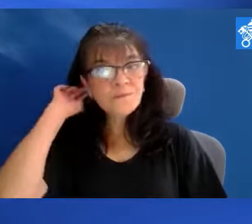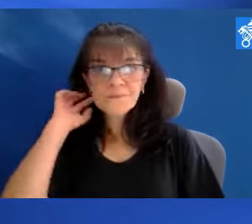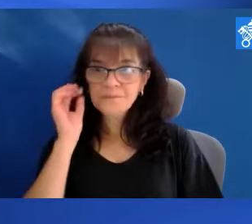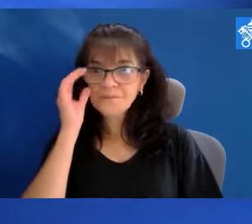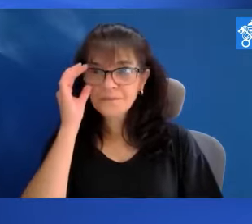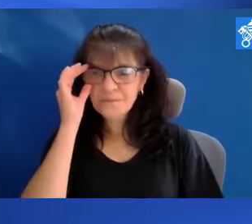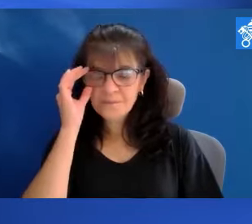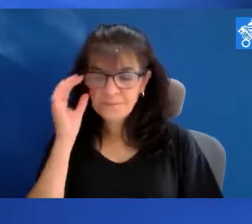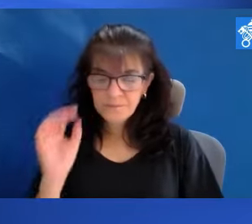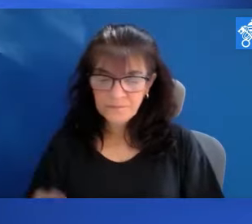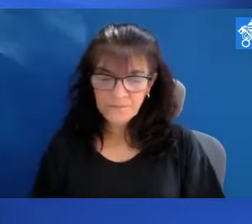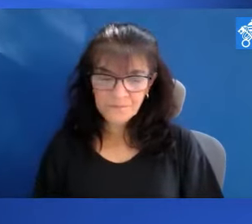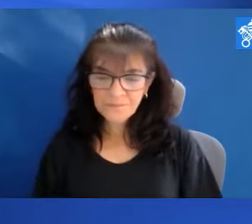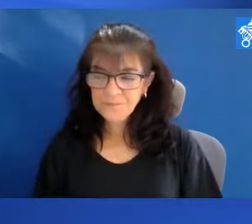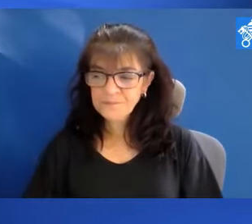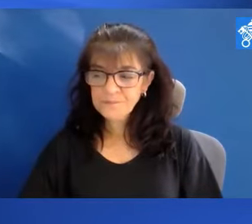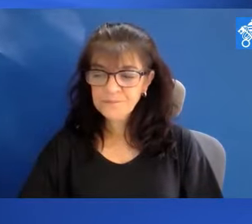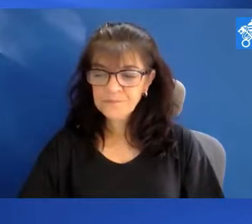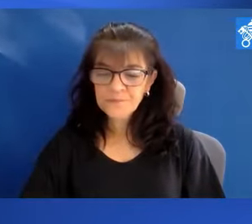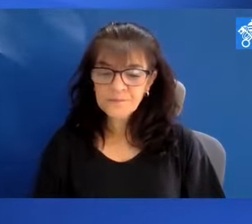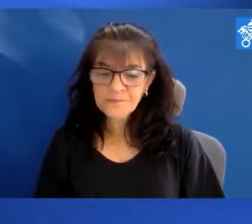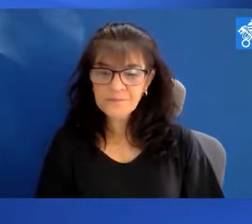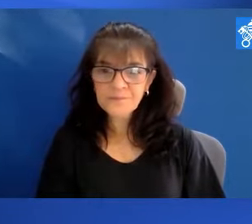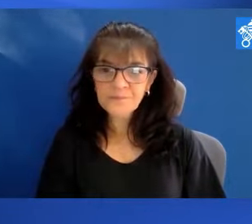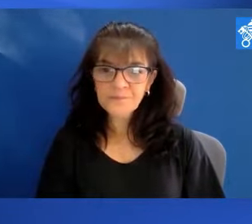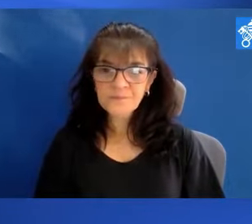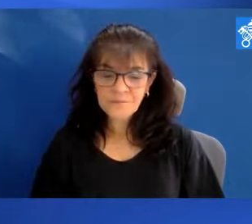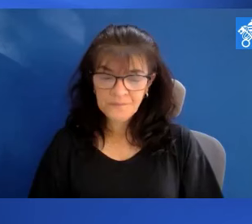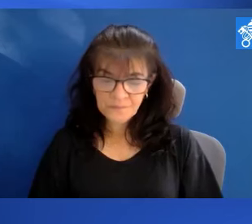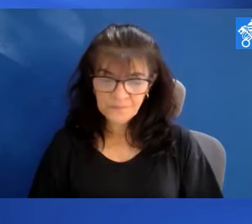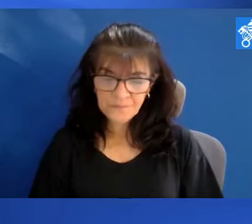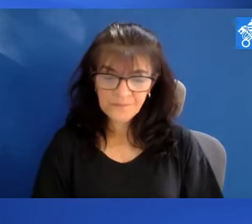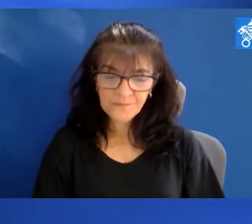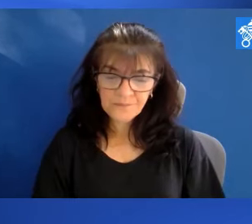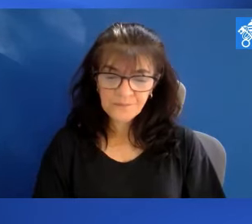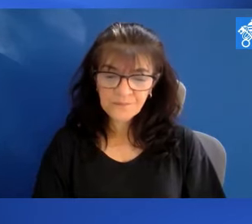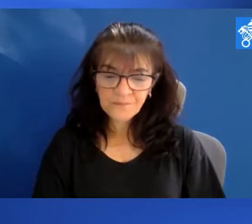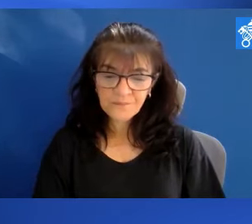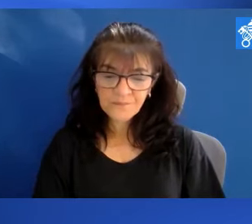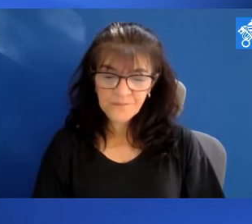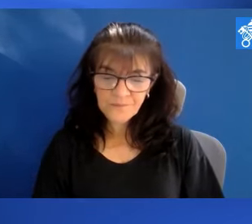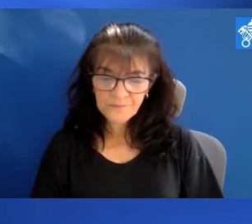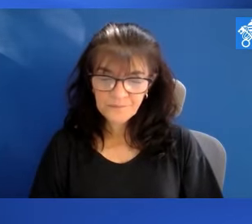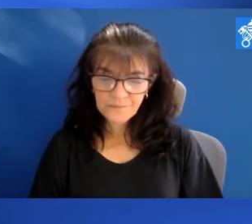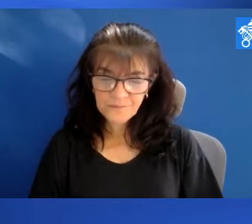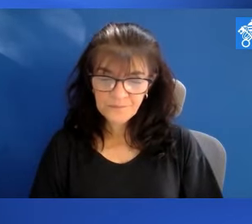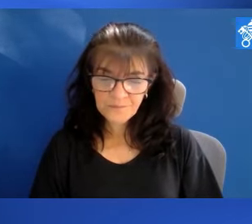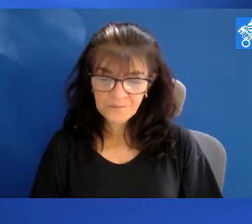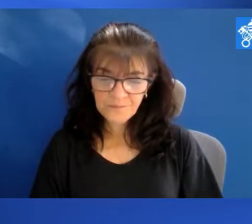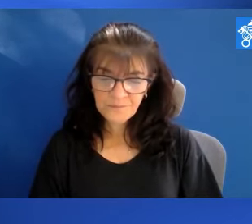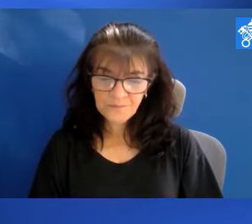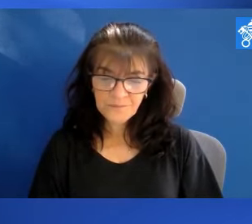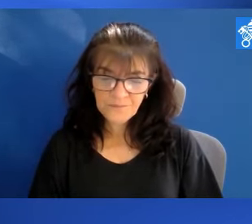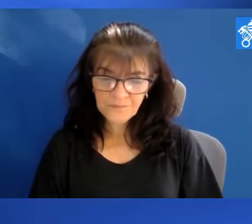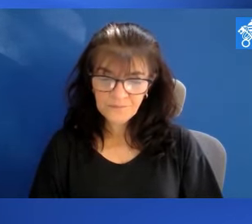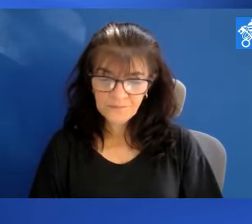Segen erteilen. Gern schließt er darin ihre Angehörigen ein, besonders die Kinder, die älteren Menschen und die Leidenden.